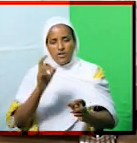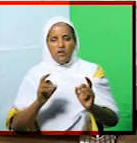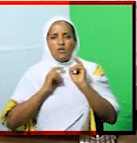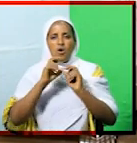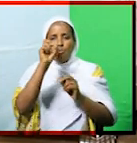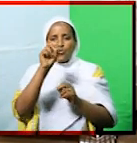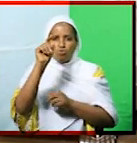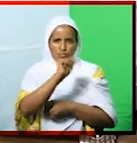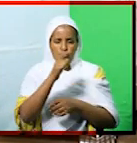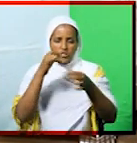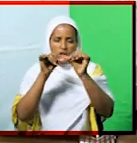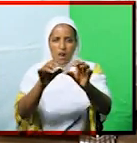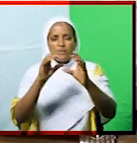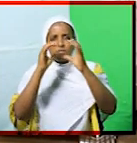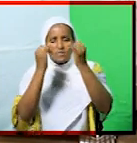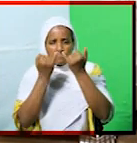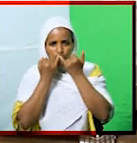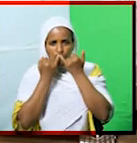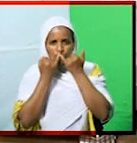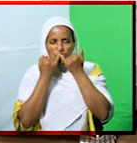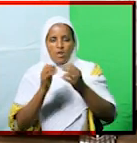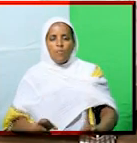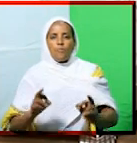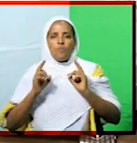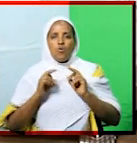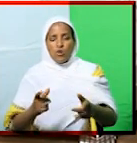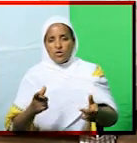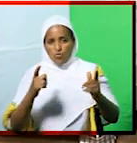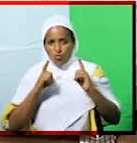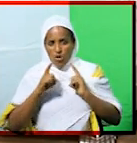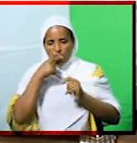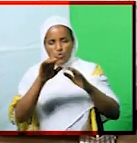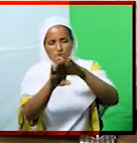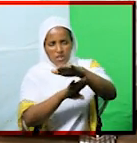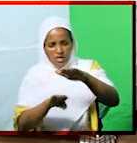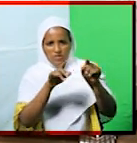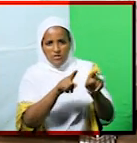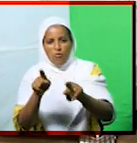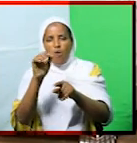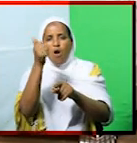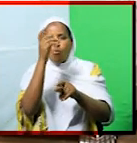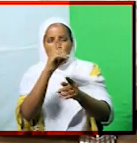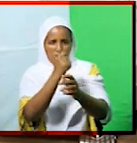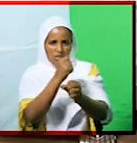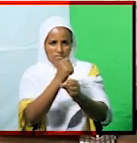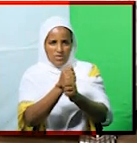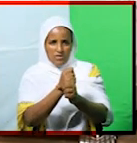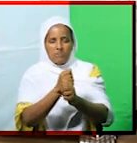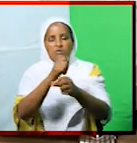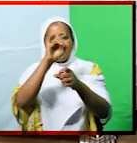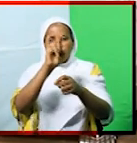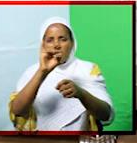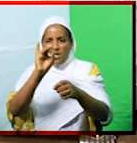ቅዱስ ዮሐንስ አፈወርቅ ይላል ይሄን ዕብራውያን ምዕራፍ 7 ላይ ያለው እስመ ሕያው ውእቱ ወይተነብሎ ነው